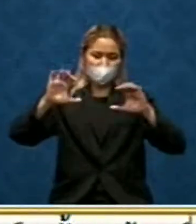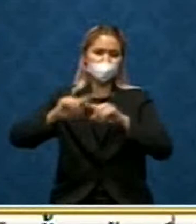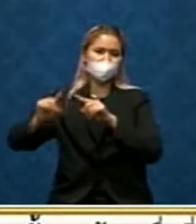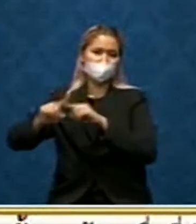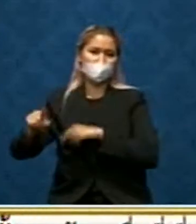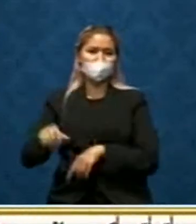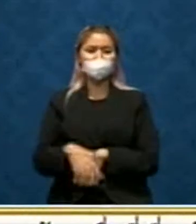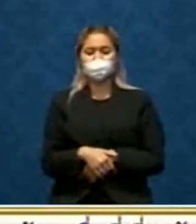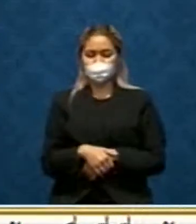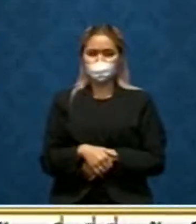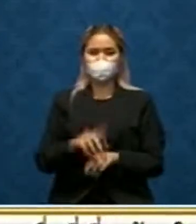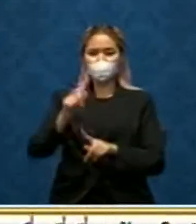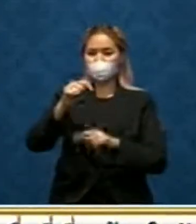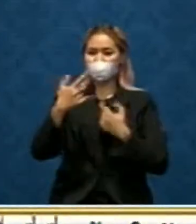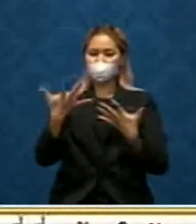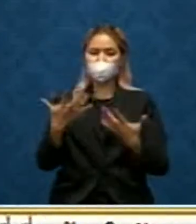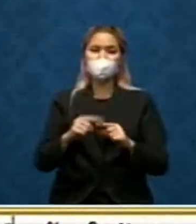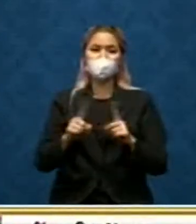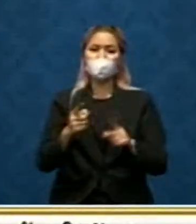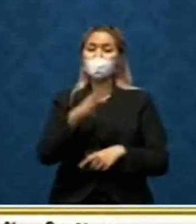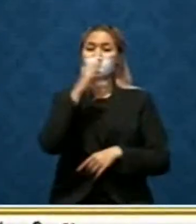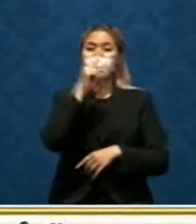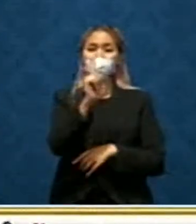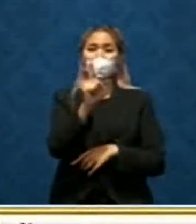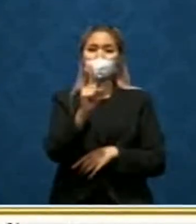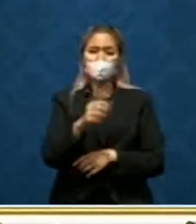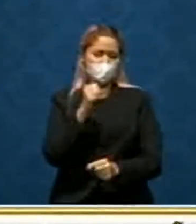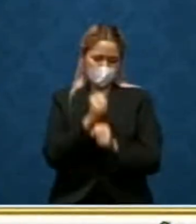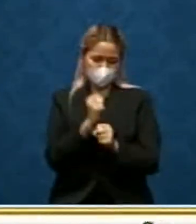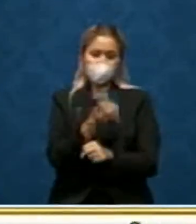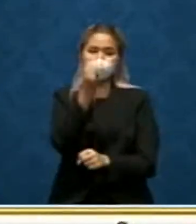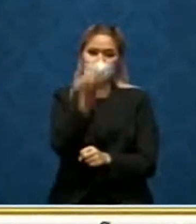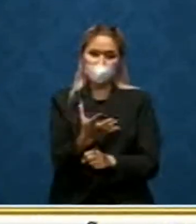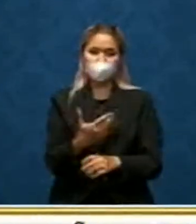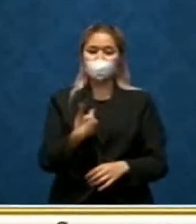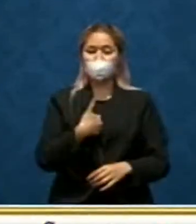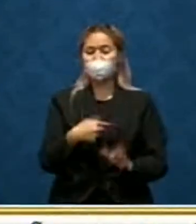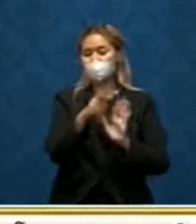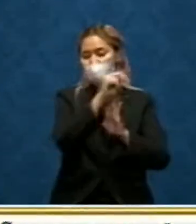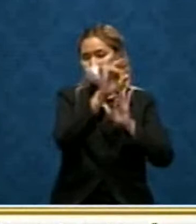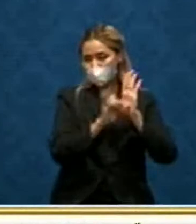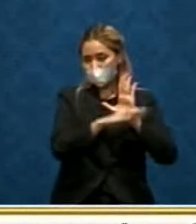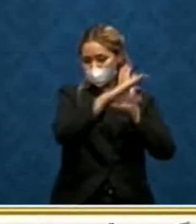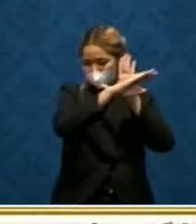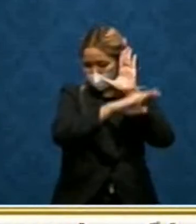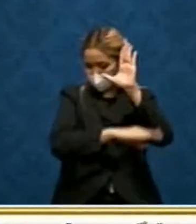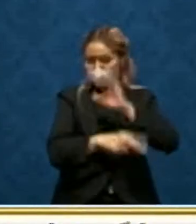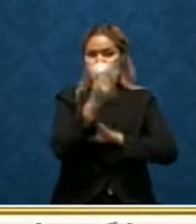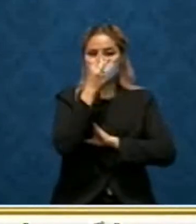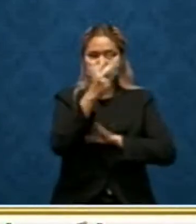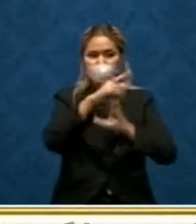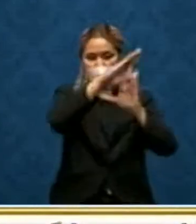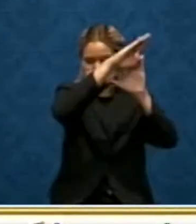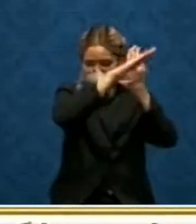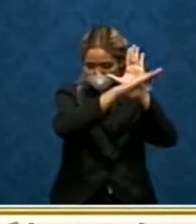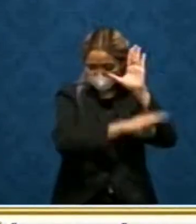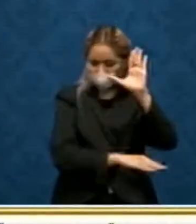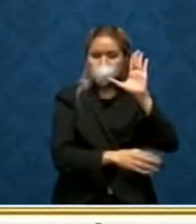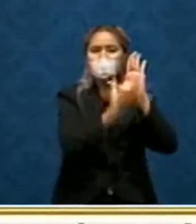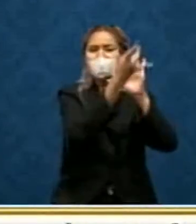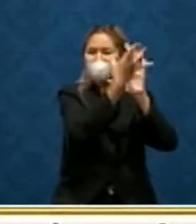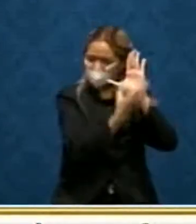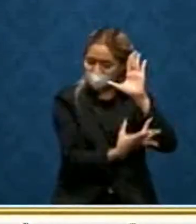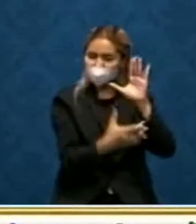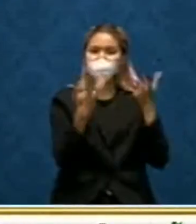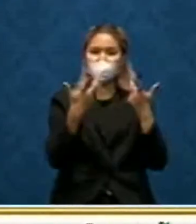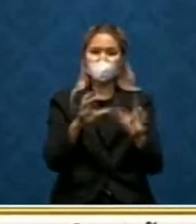ตอบ ท่านตอบไ ๆ ว่าผมทำเยอะ ทำเยอะผมกเลยจะเอานโยบายมาให้ท่านดูว่า ท่านเยอะนะเยอะที่ไหนแล้